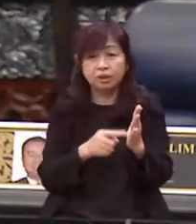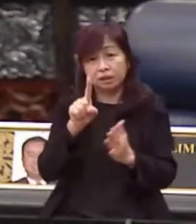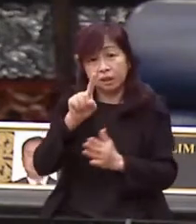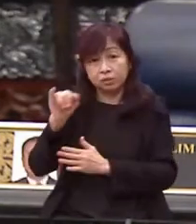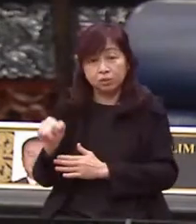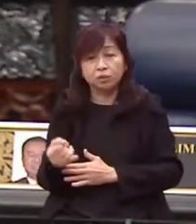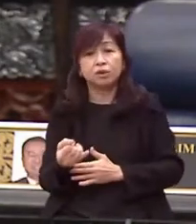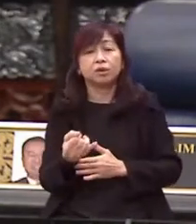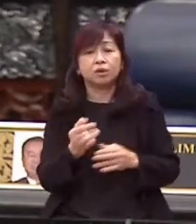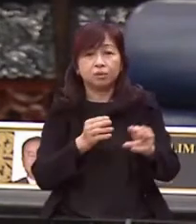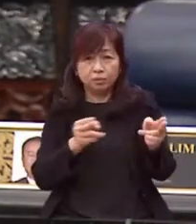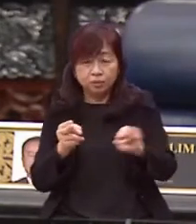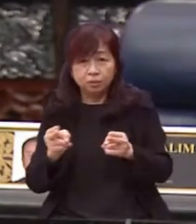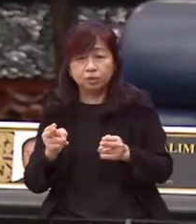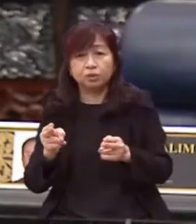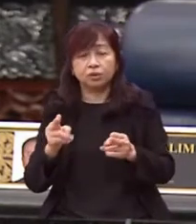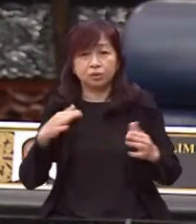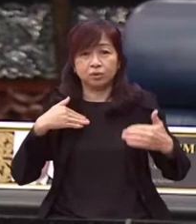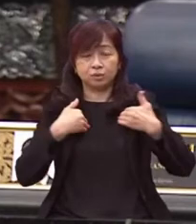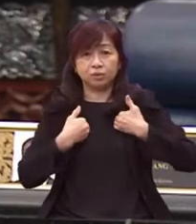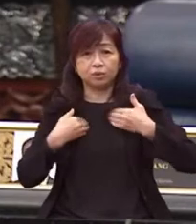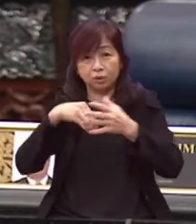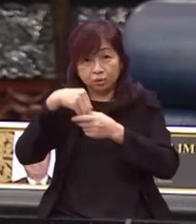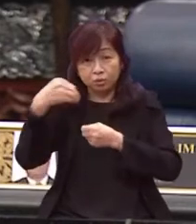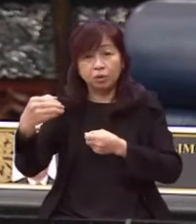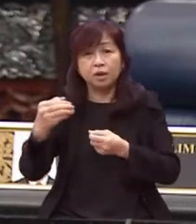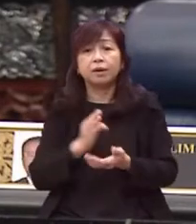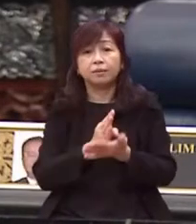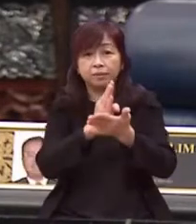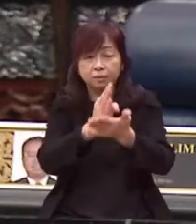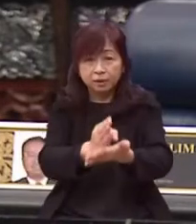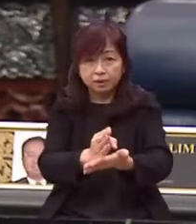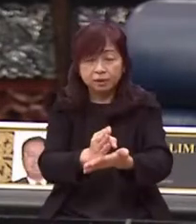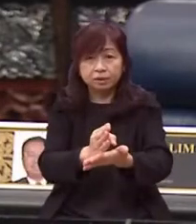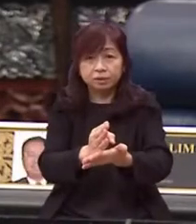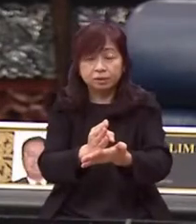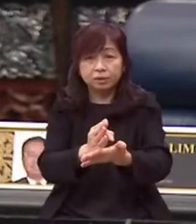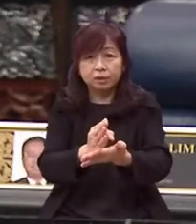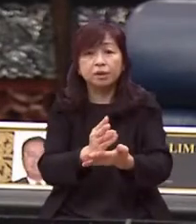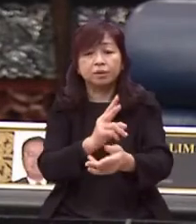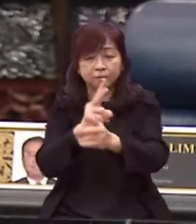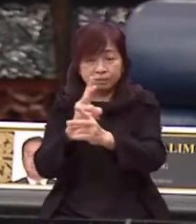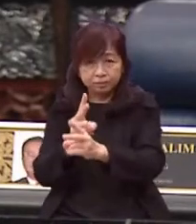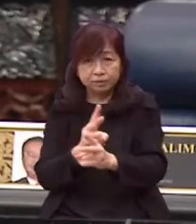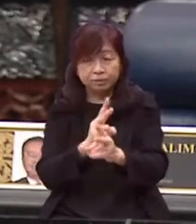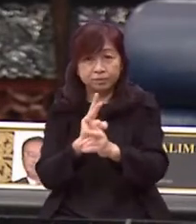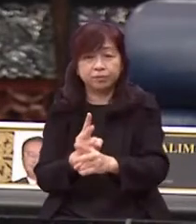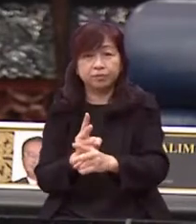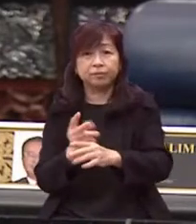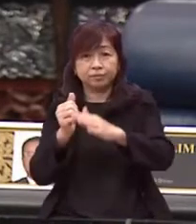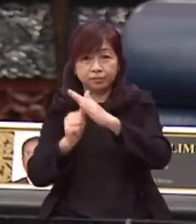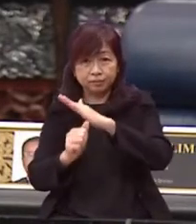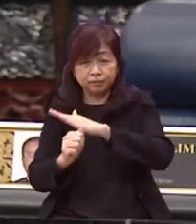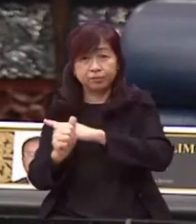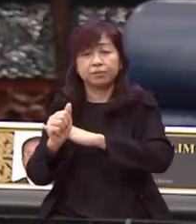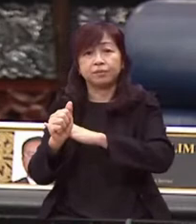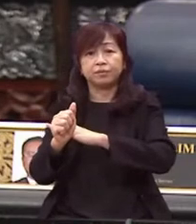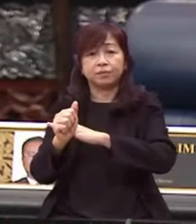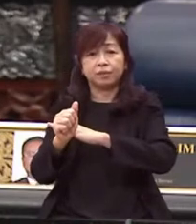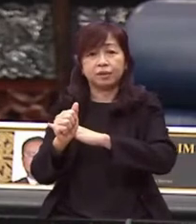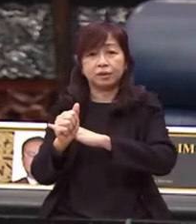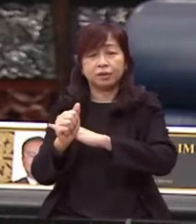kebajikan kehidupan dia di bawah bantuan dana prihatin kebajikan kehidupan dia di bawah ini kumpulan